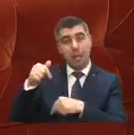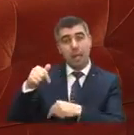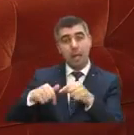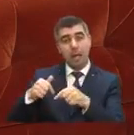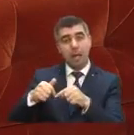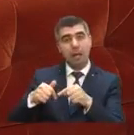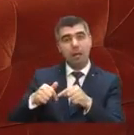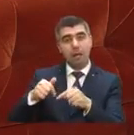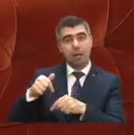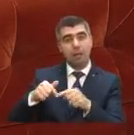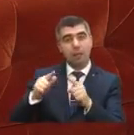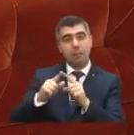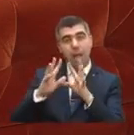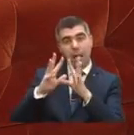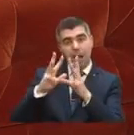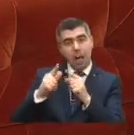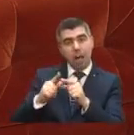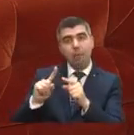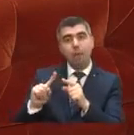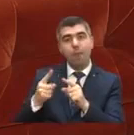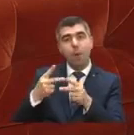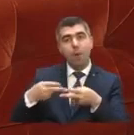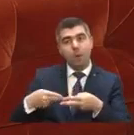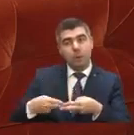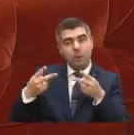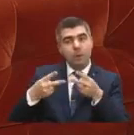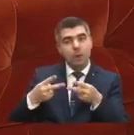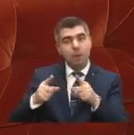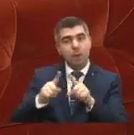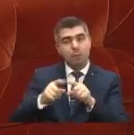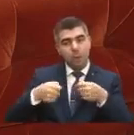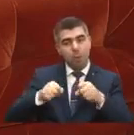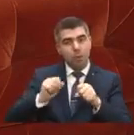تتزور في الارقام اللي عطات في الاول بالنسبه للسيلندري.